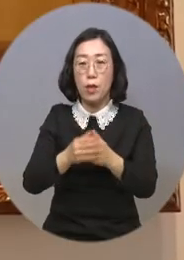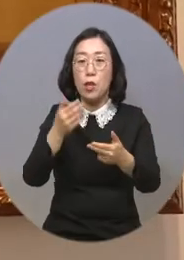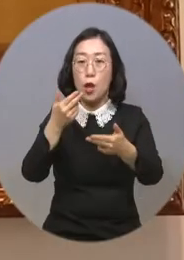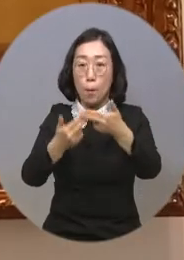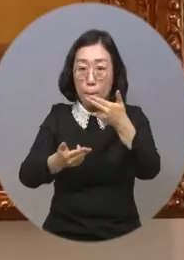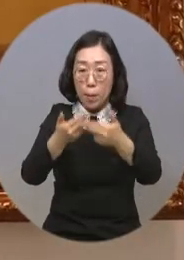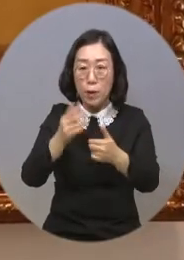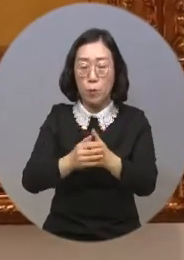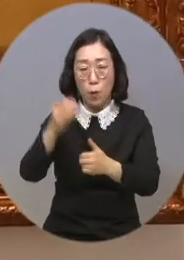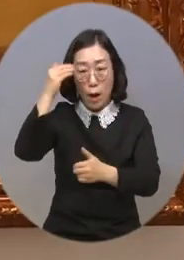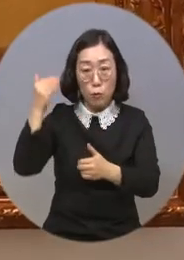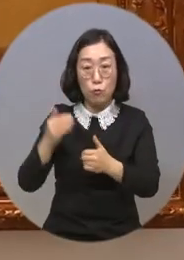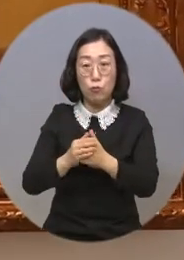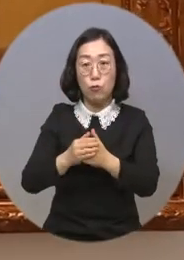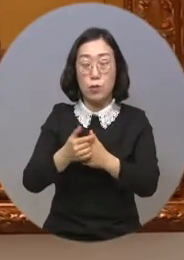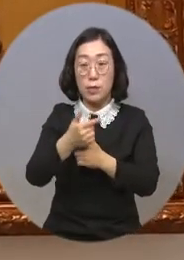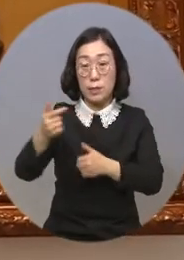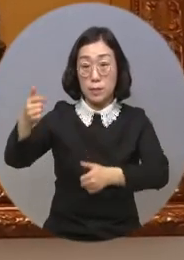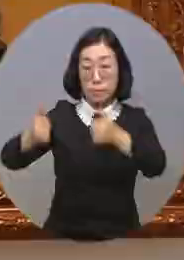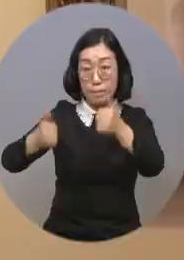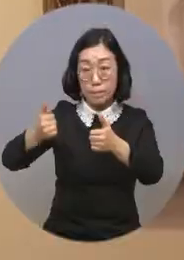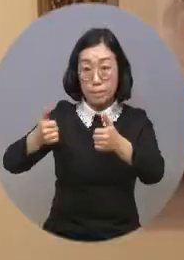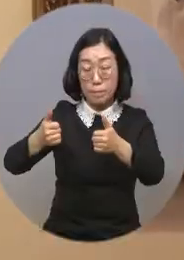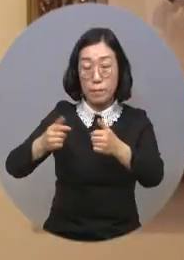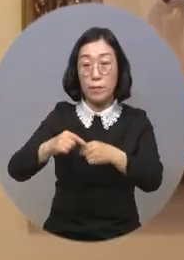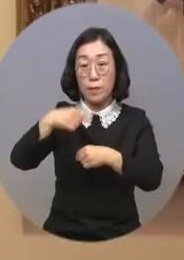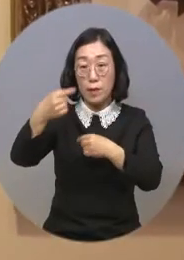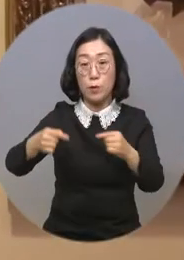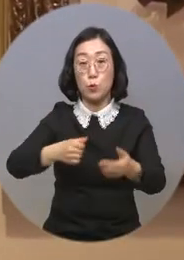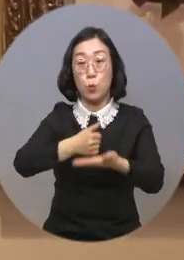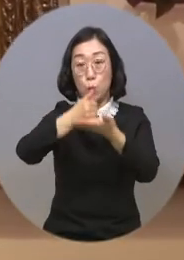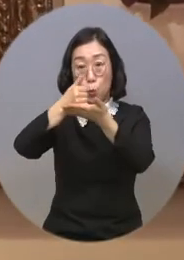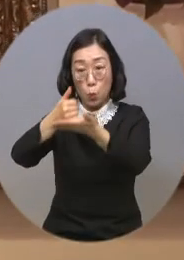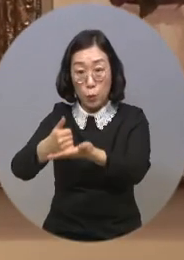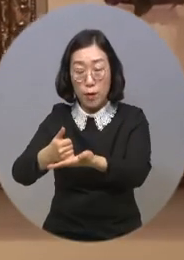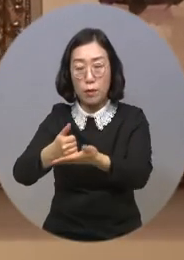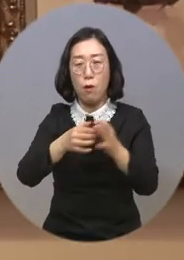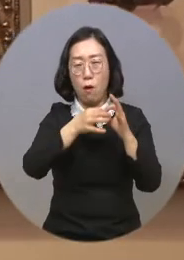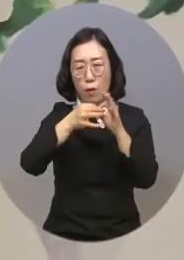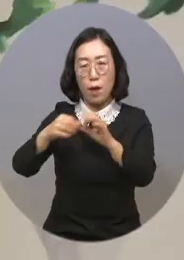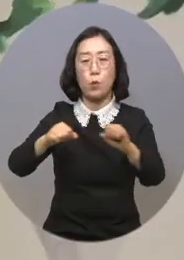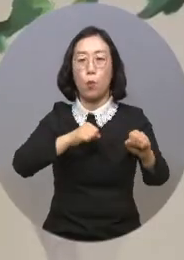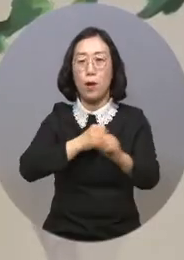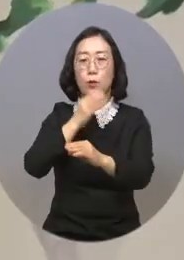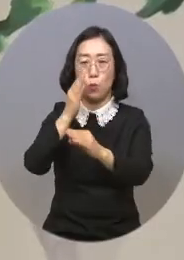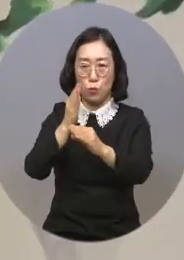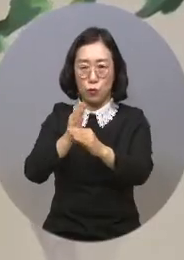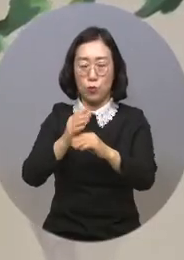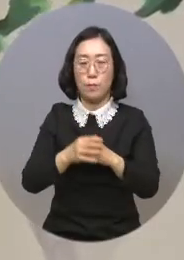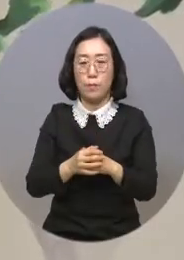한국미술협회와 대한민국 미술대전 초대 작가 등으로 미술 문화의 지평을 넓혀가고 있습니다.